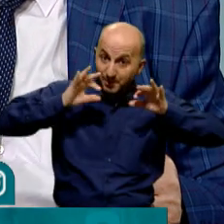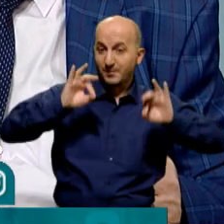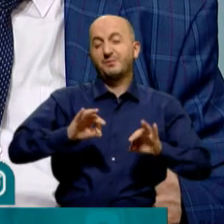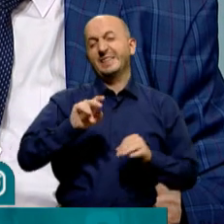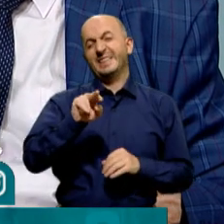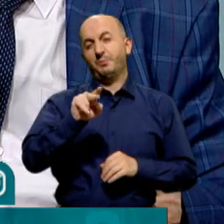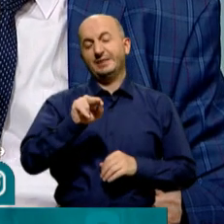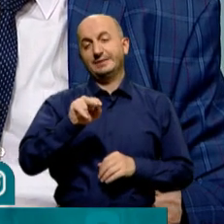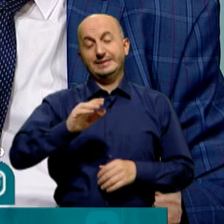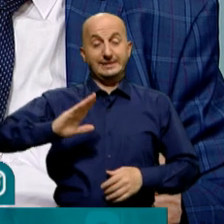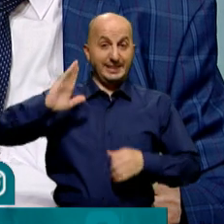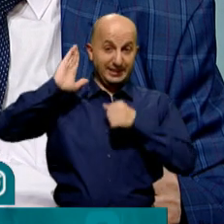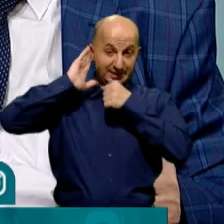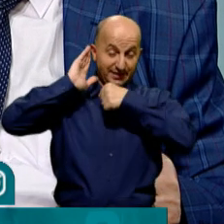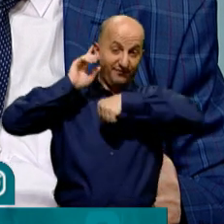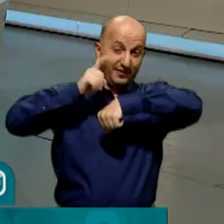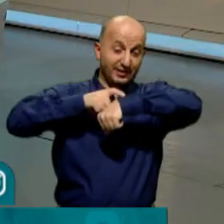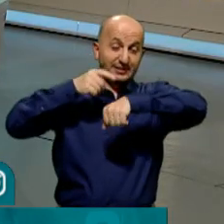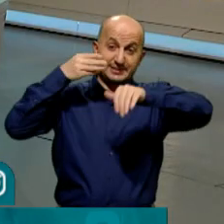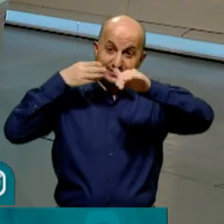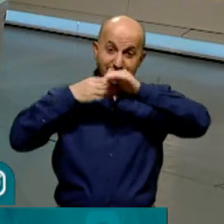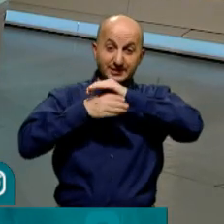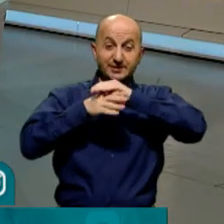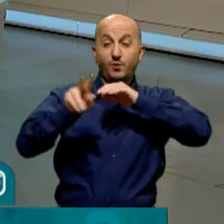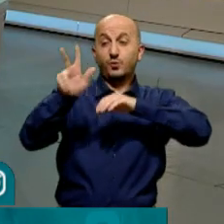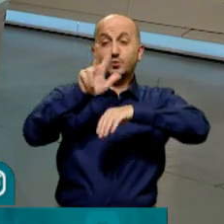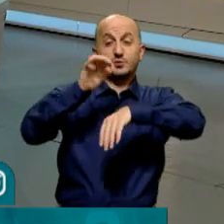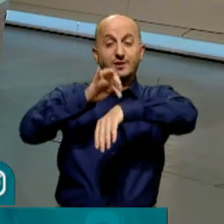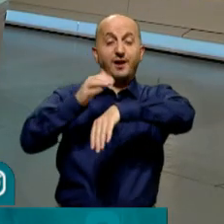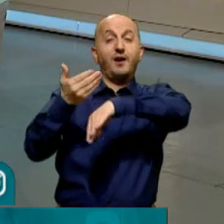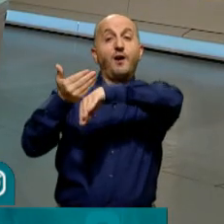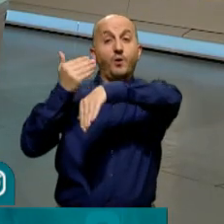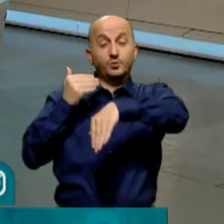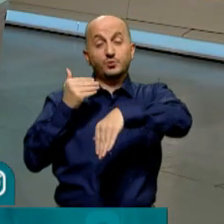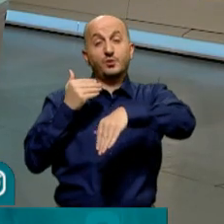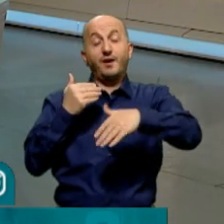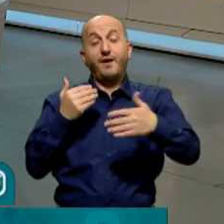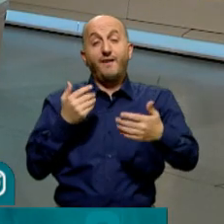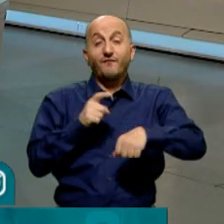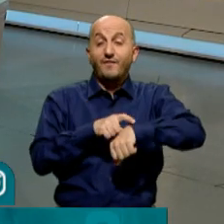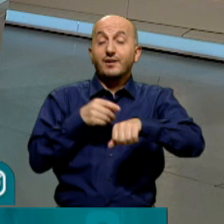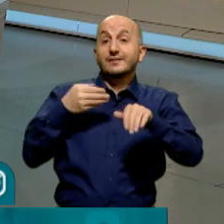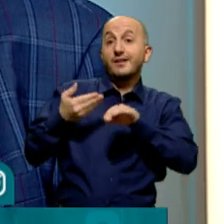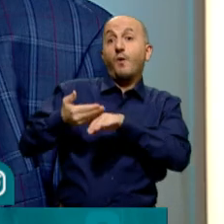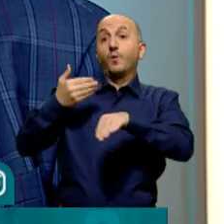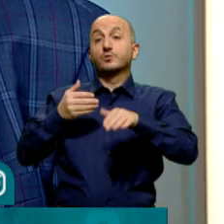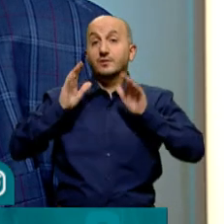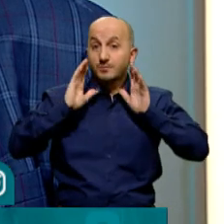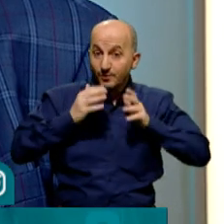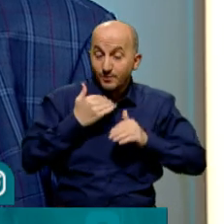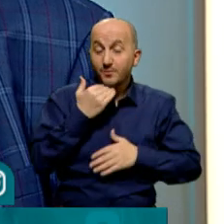Ezanın okunmasına veya vaktin girmesine diyelim ki yarım saat var. Yarım saat henüz vakit girmeden namaz kılınır